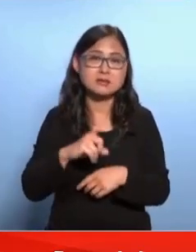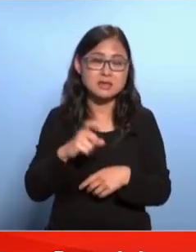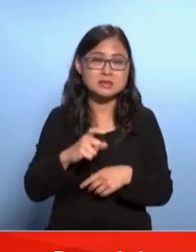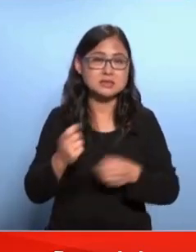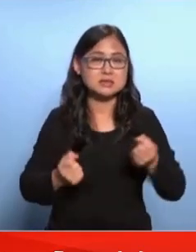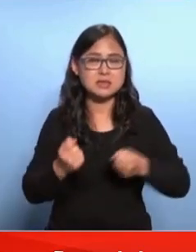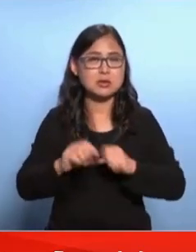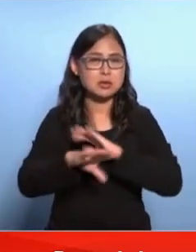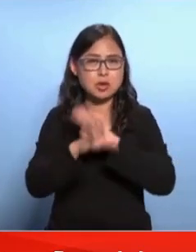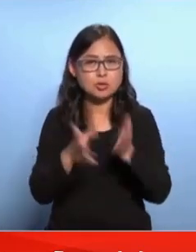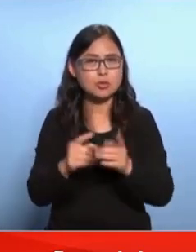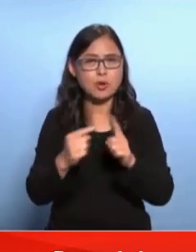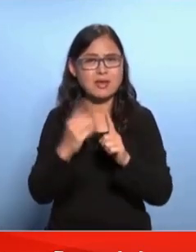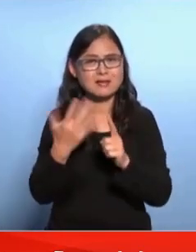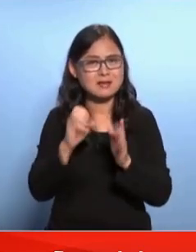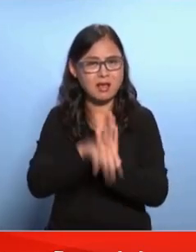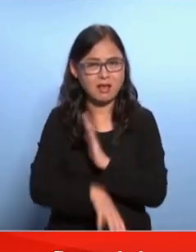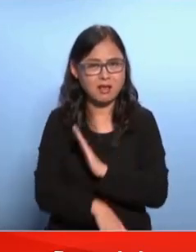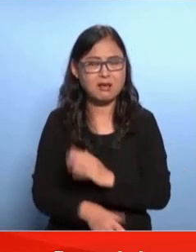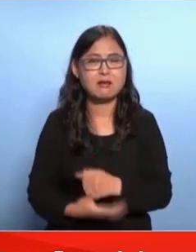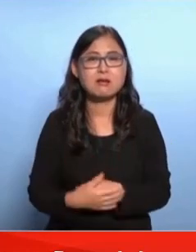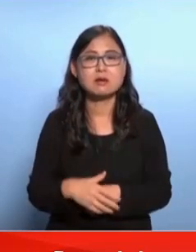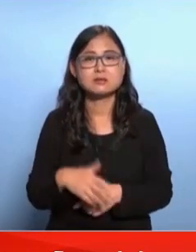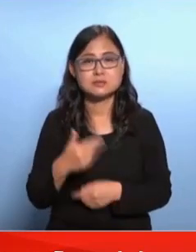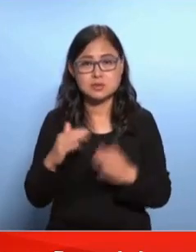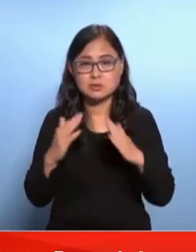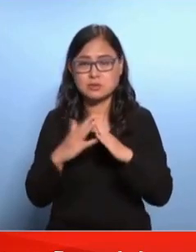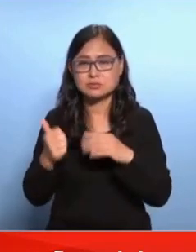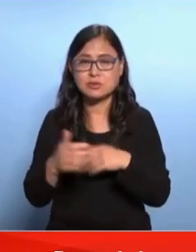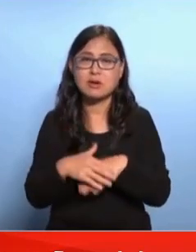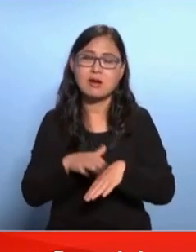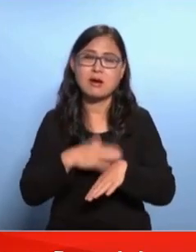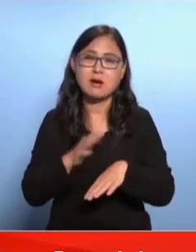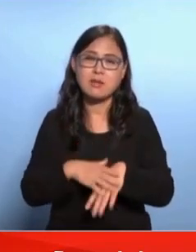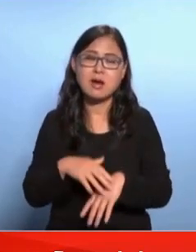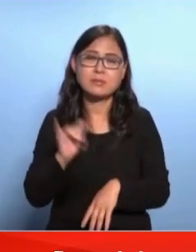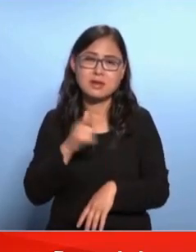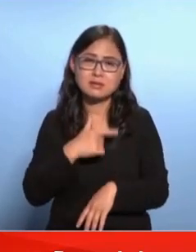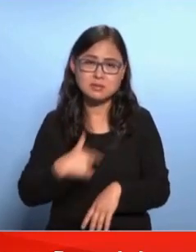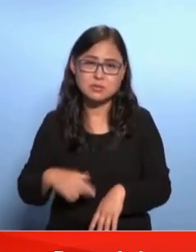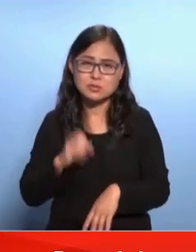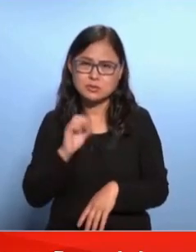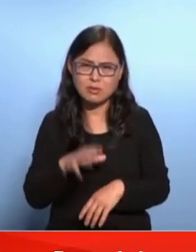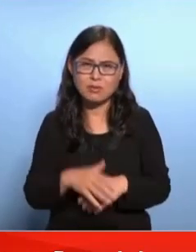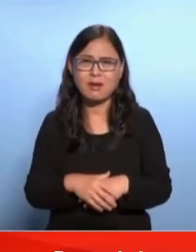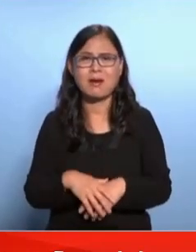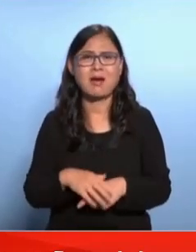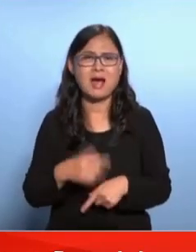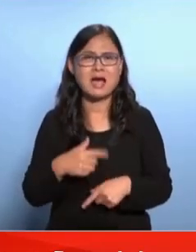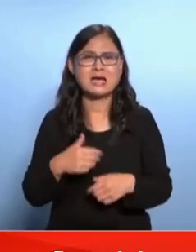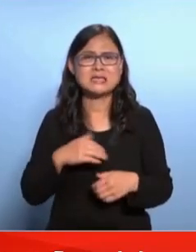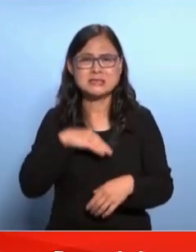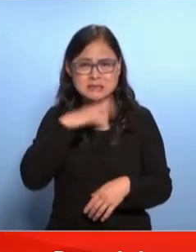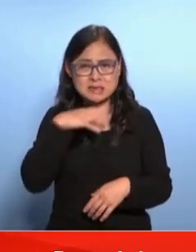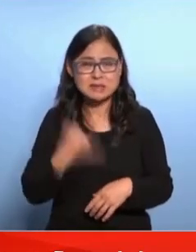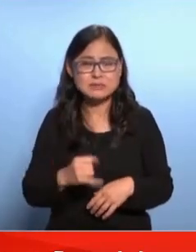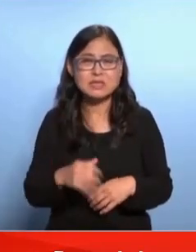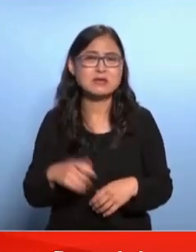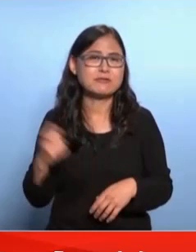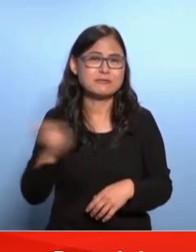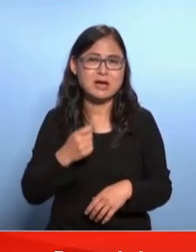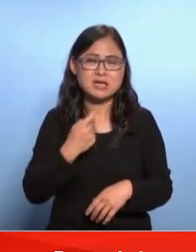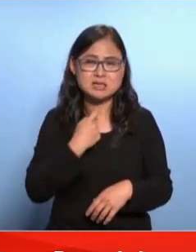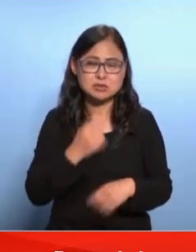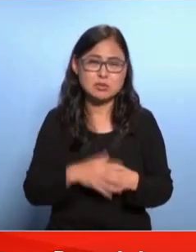不夠。所以局長正話，易志明講得啱，其實刻不容緩，我哋要快。我飲食業爭40,000